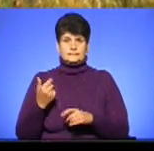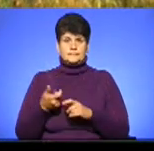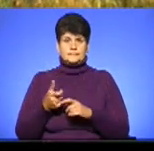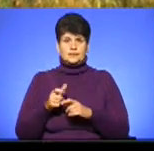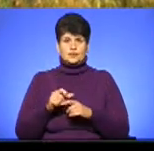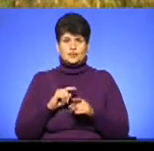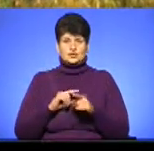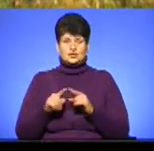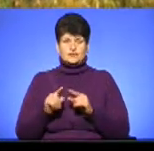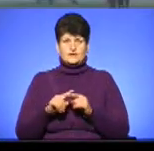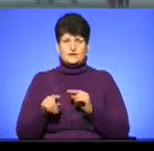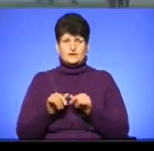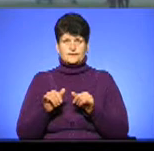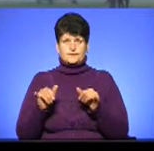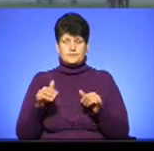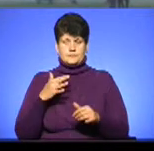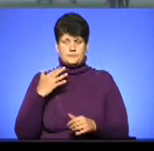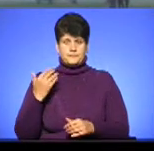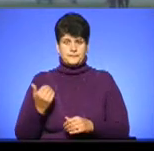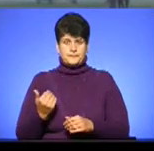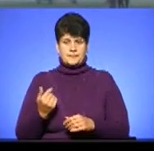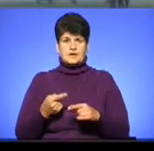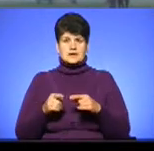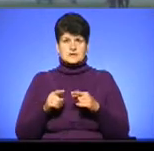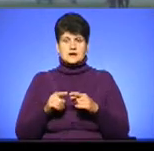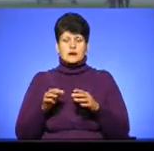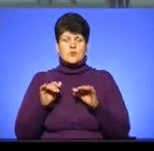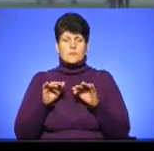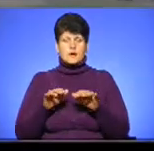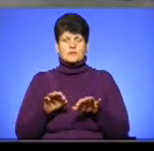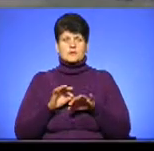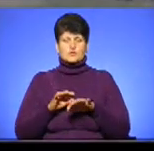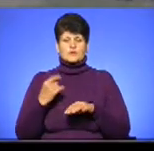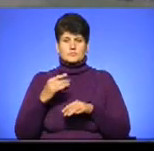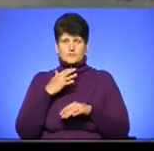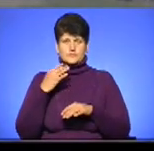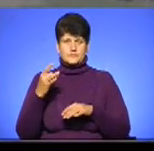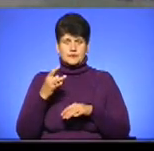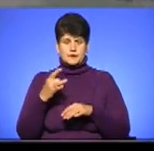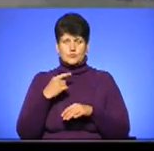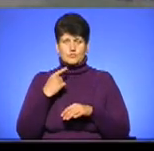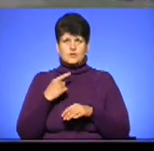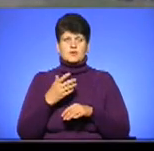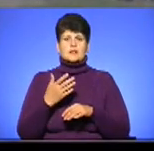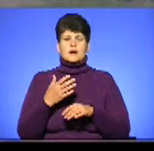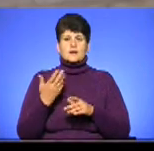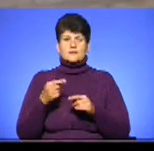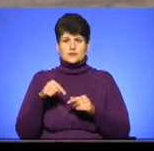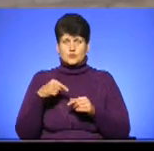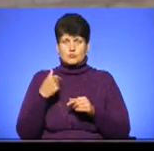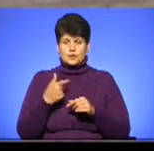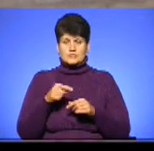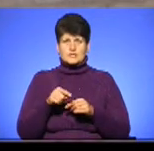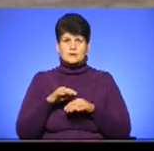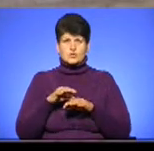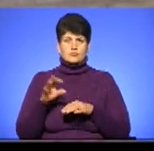Дуже-дуже цих лисиць багато. Така компанія в області проводиться вже не вперше, каже Іван Васьків. Але цього року її